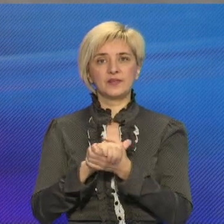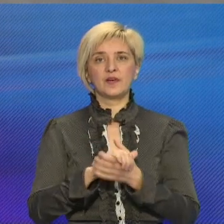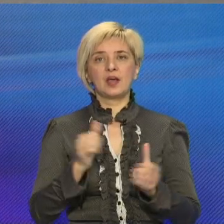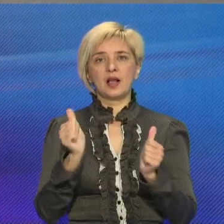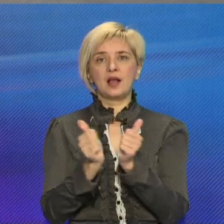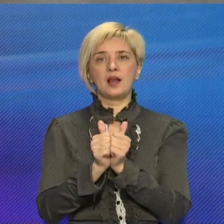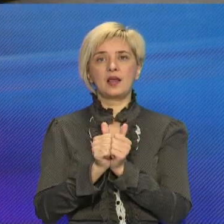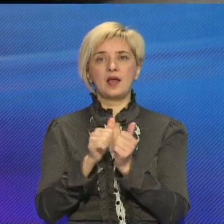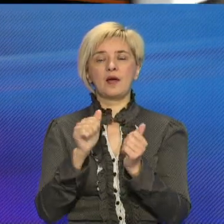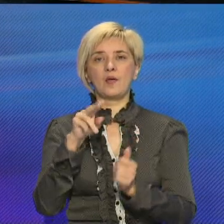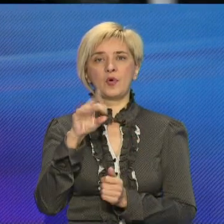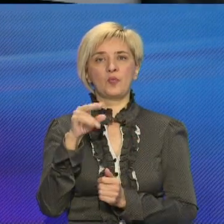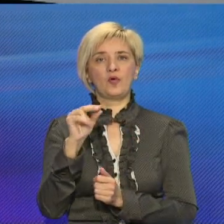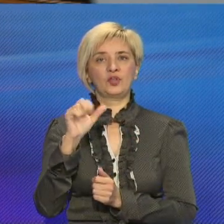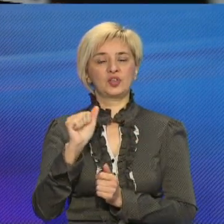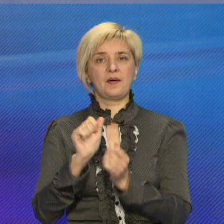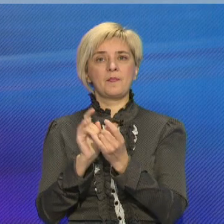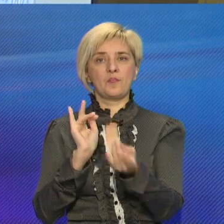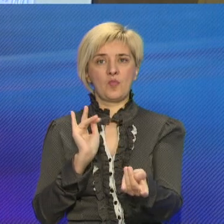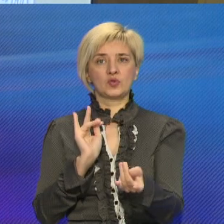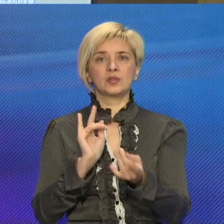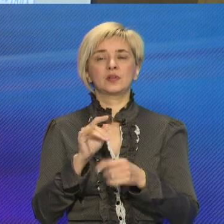часовыя прыпынкі для пасажыраў.